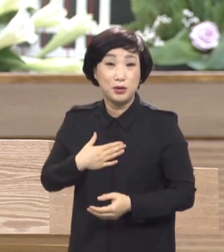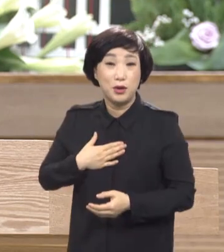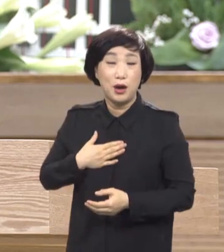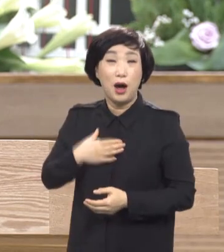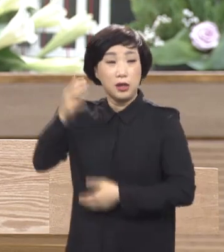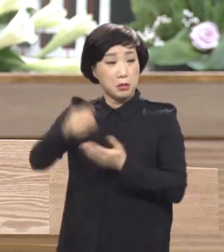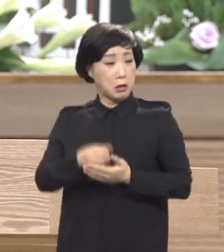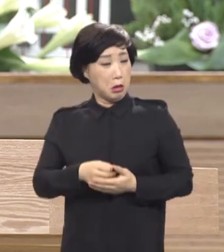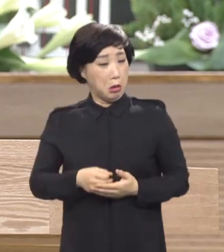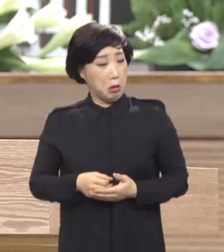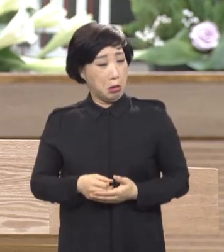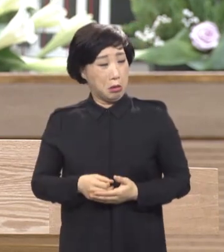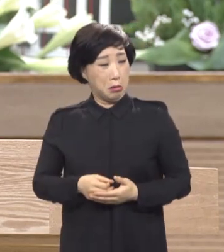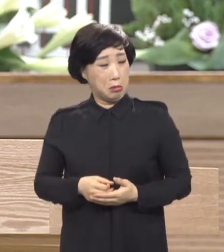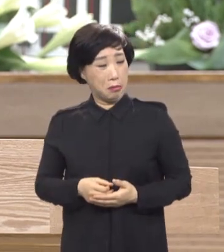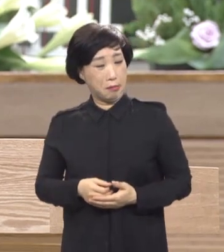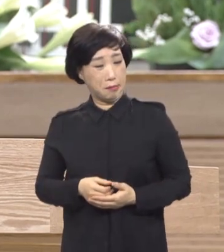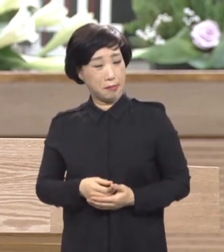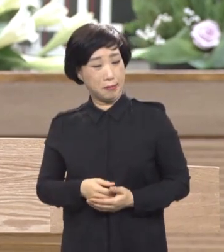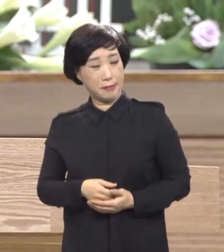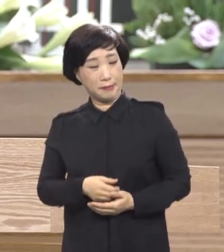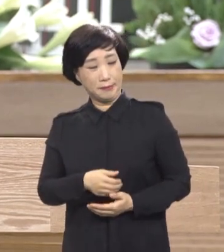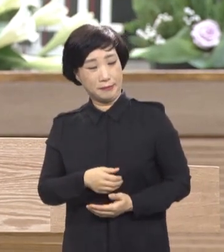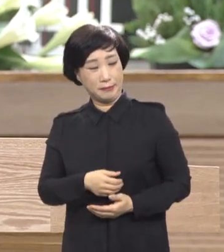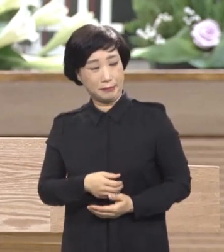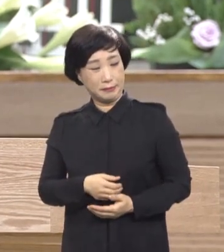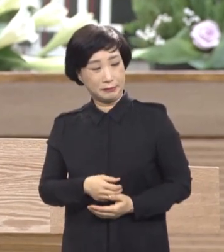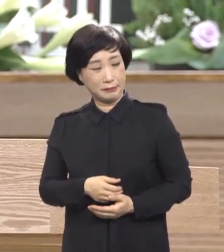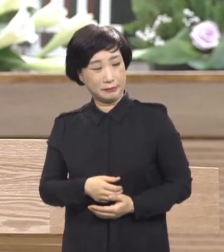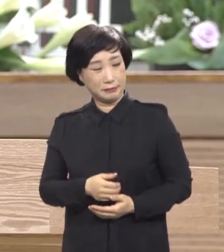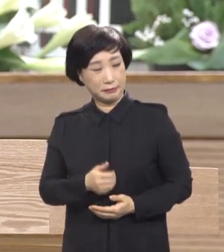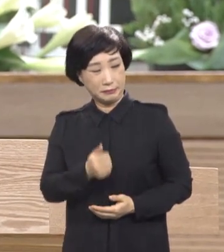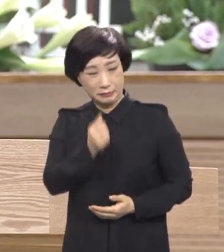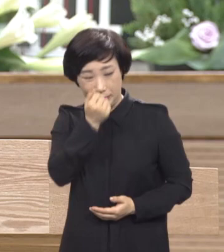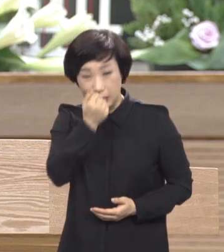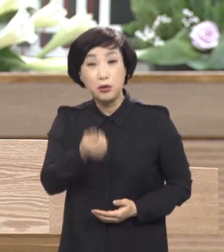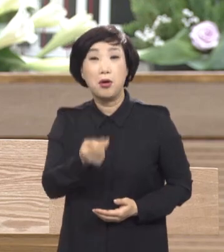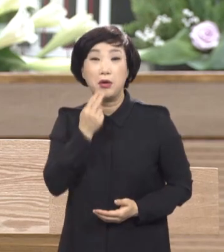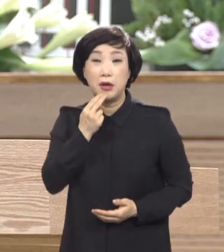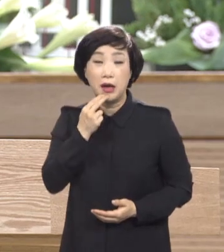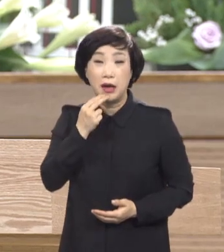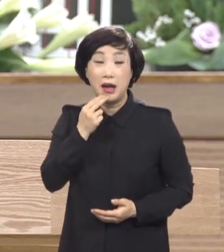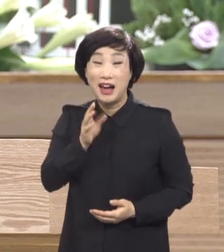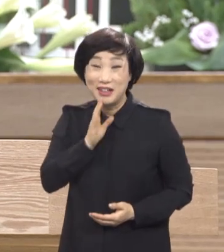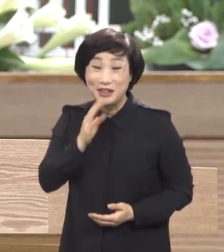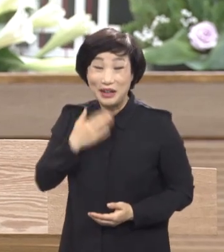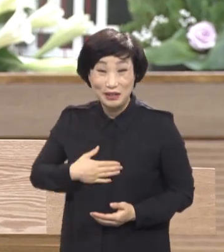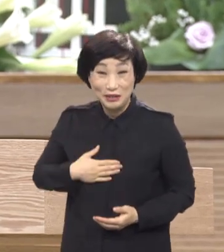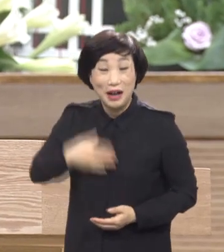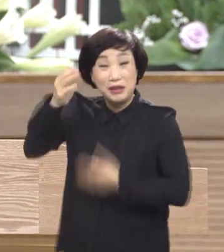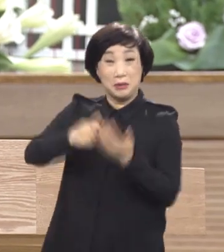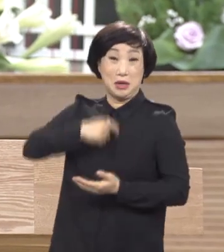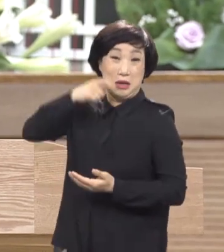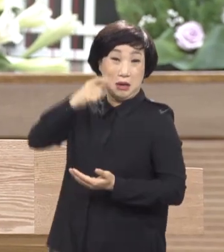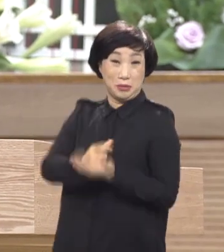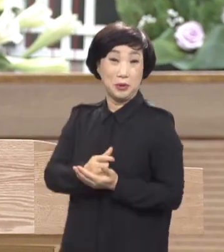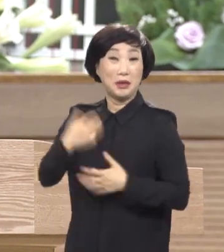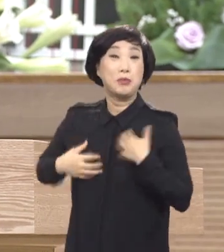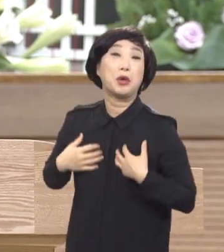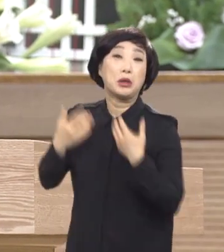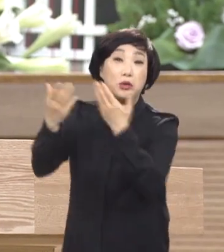민망하지 않도록 망신당하지 않도록 하나님을 감동시켜 기쁘시게 함으로